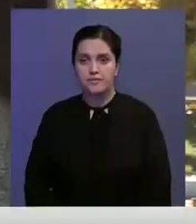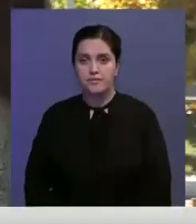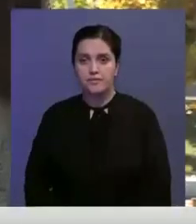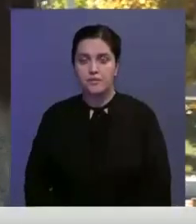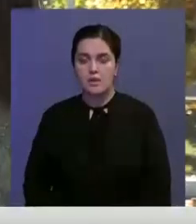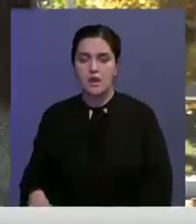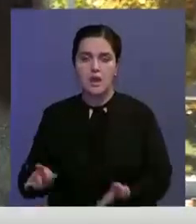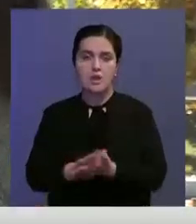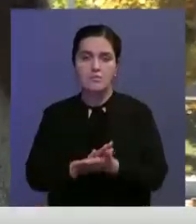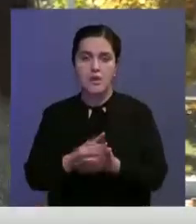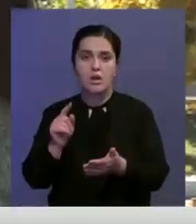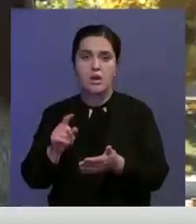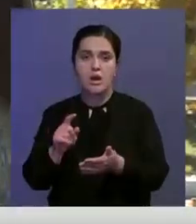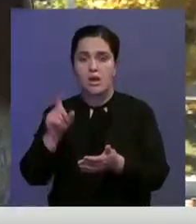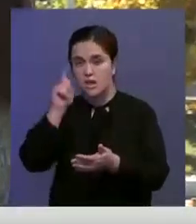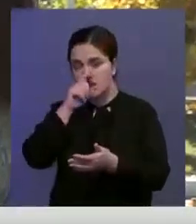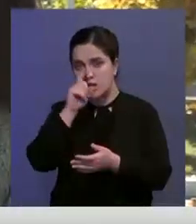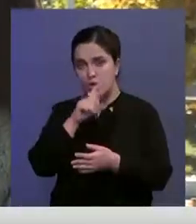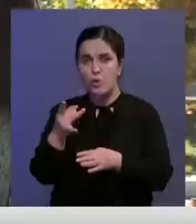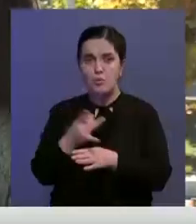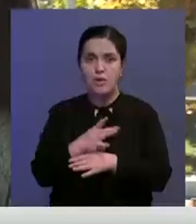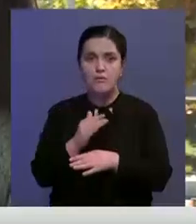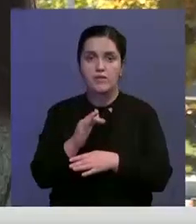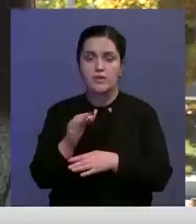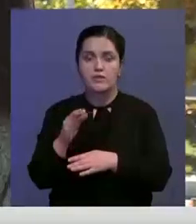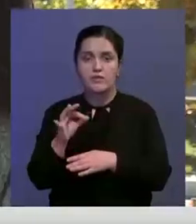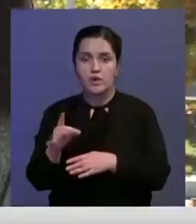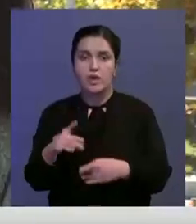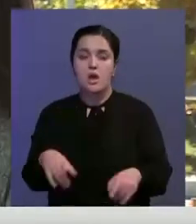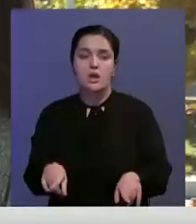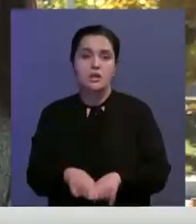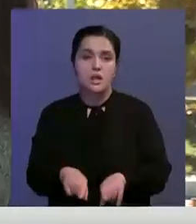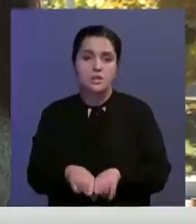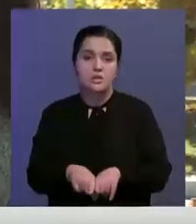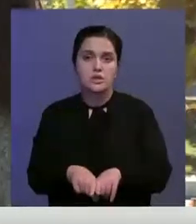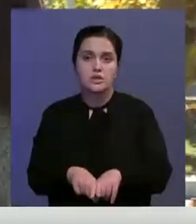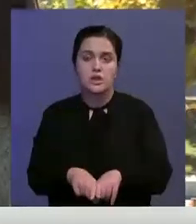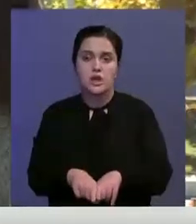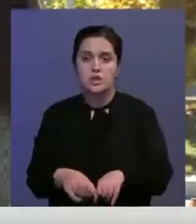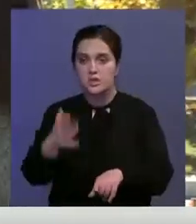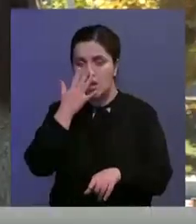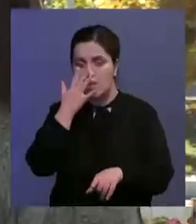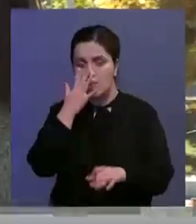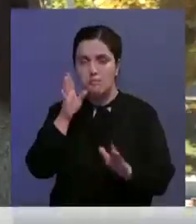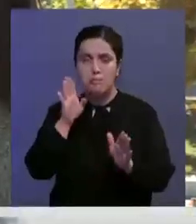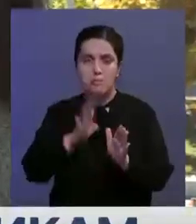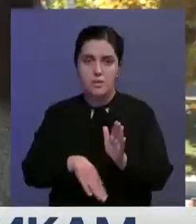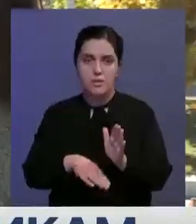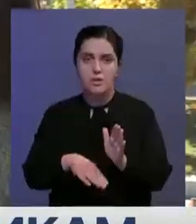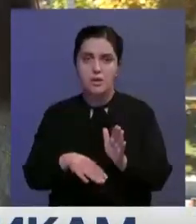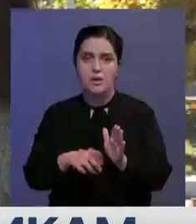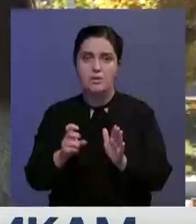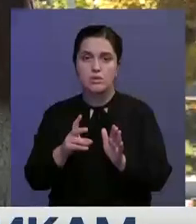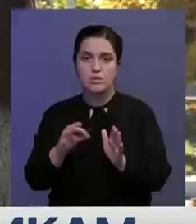как и сказала, фосфорную кислоту мы убрали из состава. Также нету запаха едкого, так как нету в составе